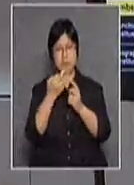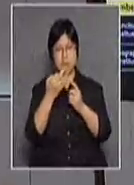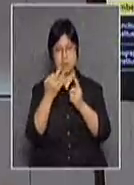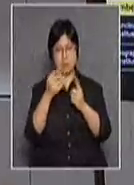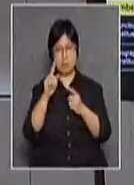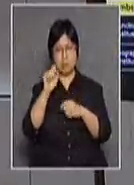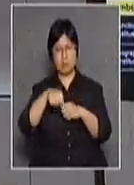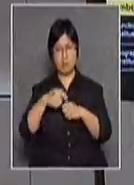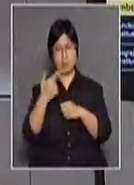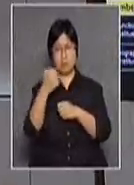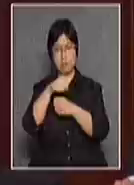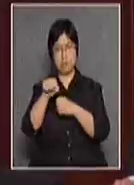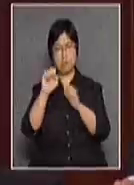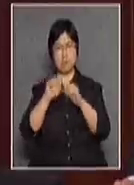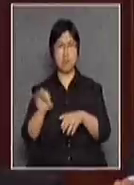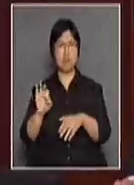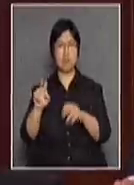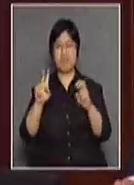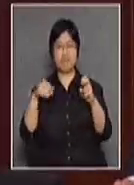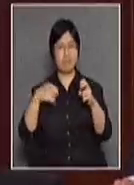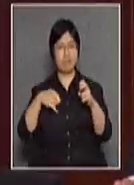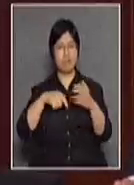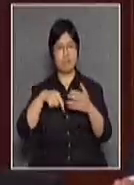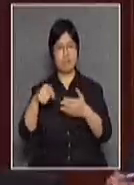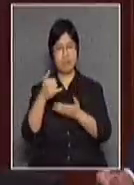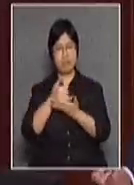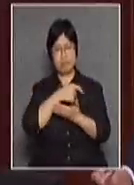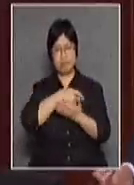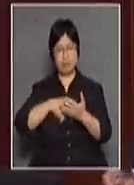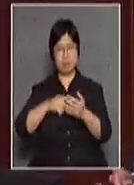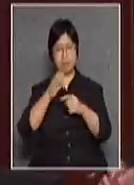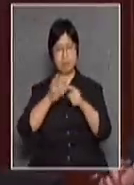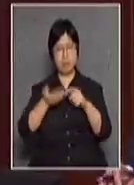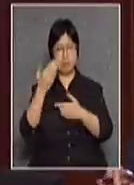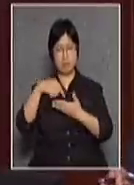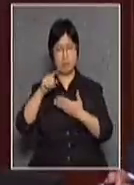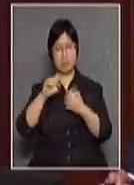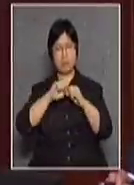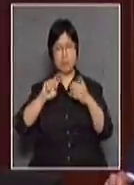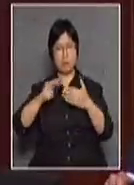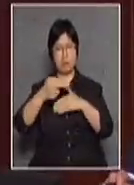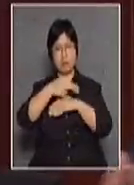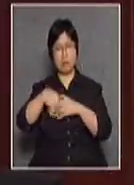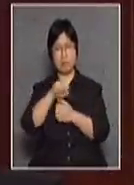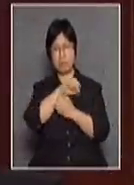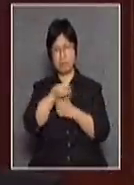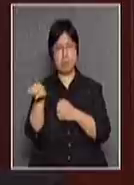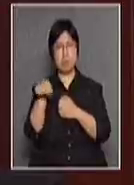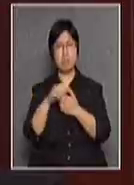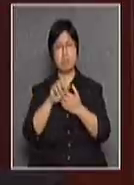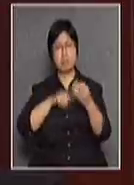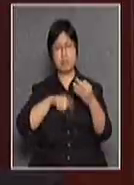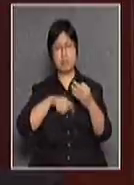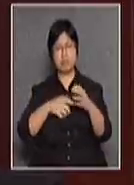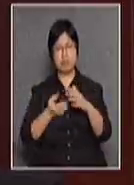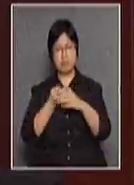贊成，8位反對，沒有人棄權。議題未獲得兩部分在席委員分別以過半數贊成，我宣布修正案被否決。梁國雄議員，現在